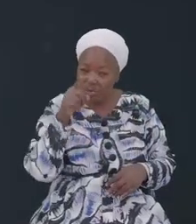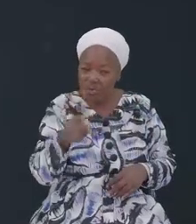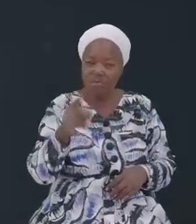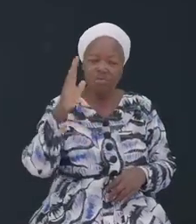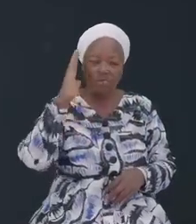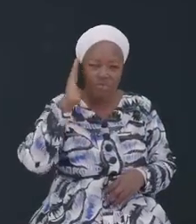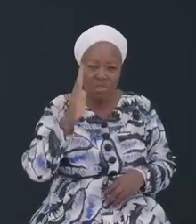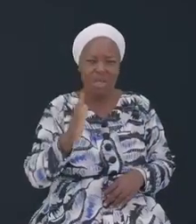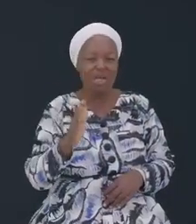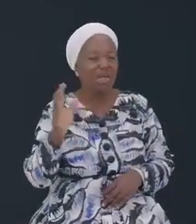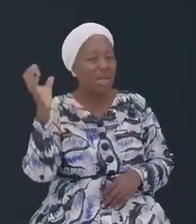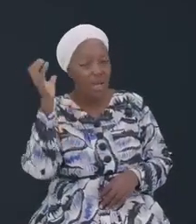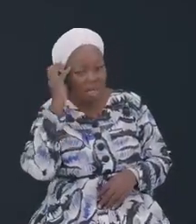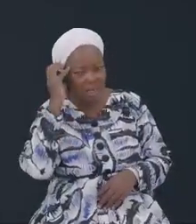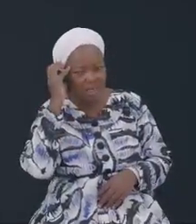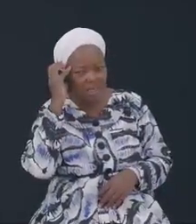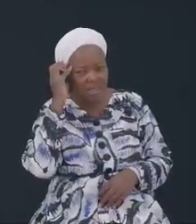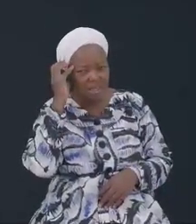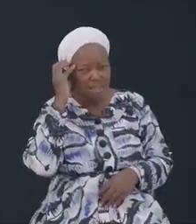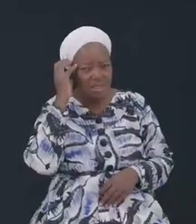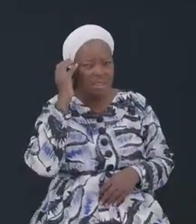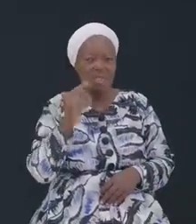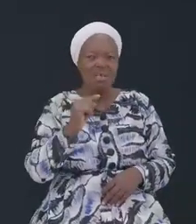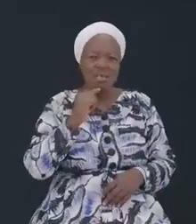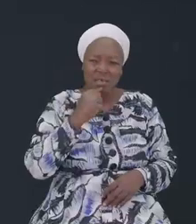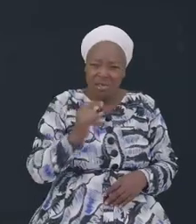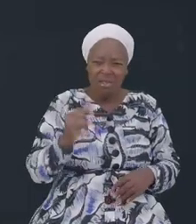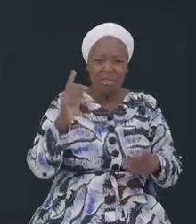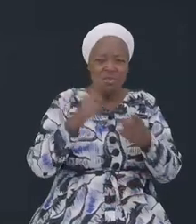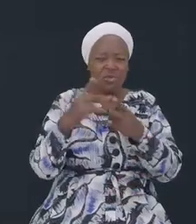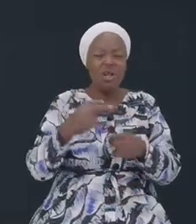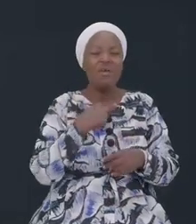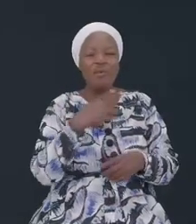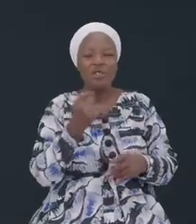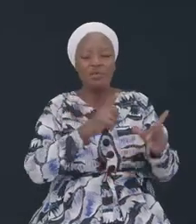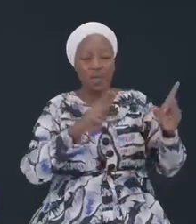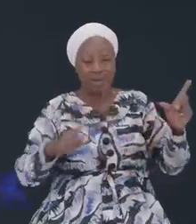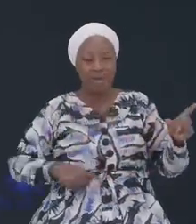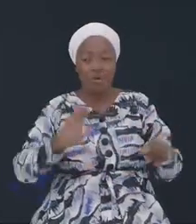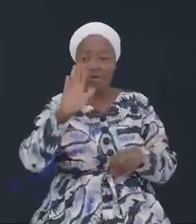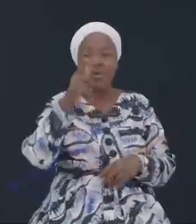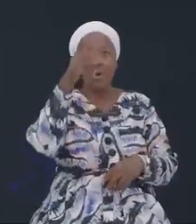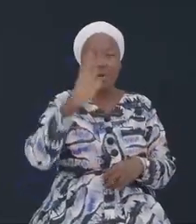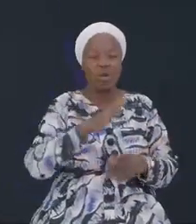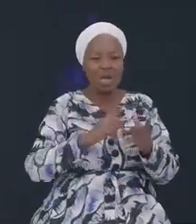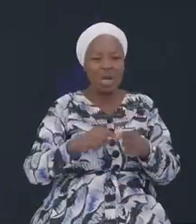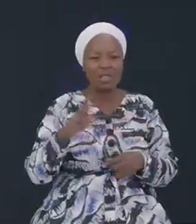particulier, si tu obéis à la voix de l'Éternel ton Dieu, en